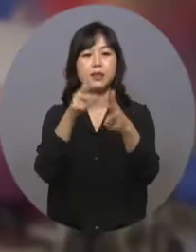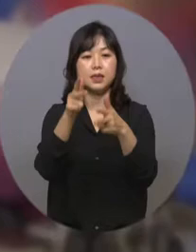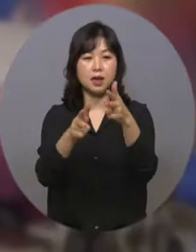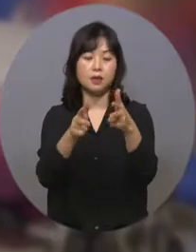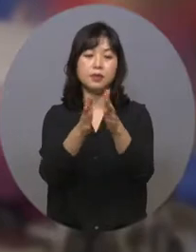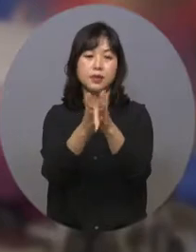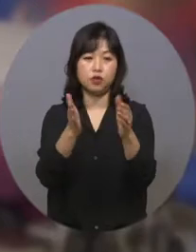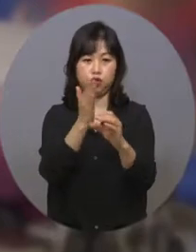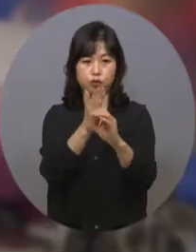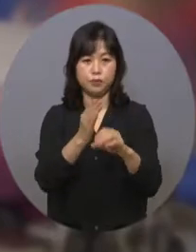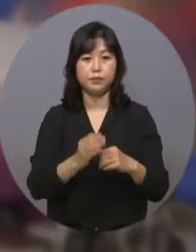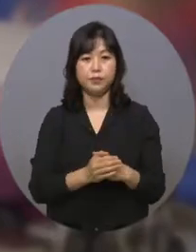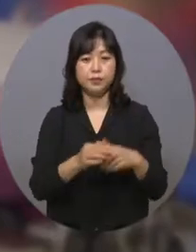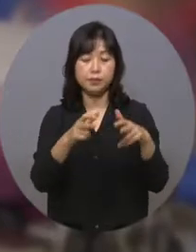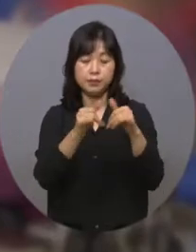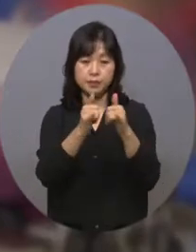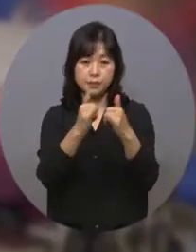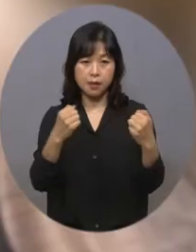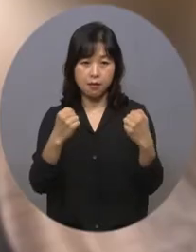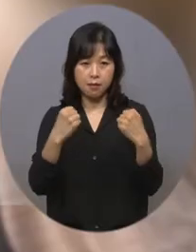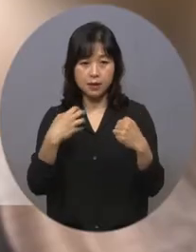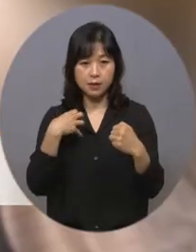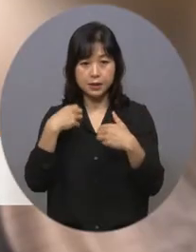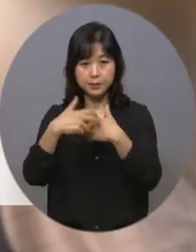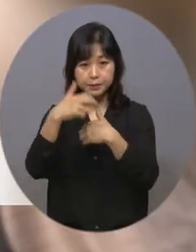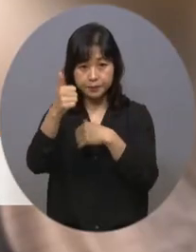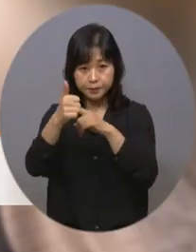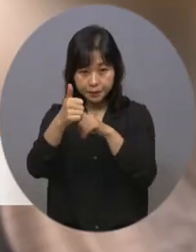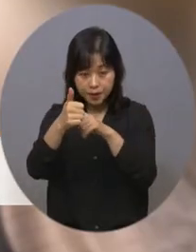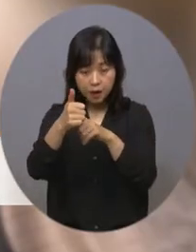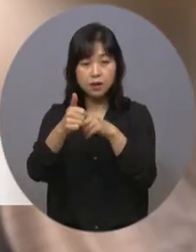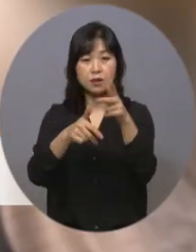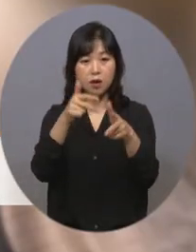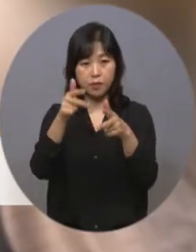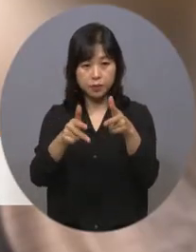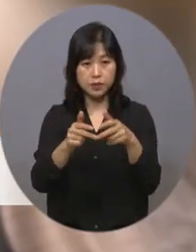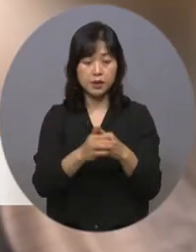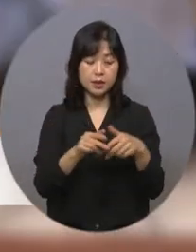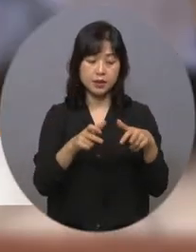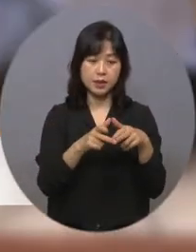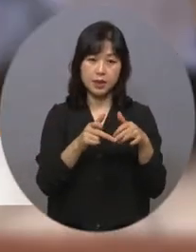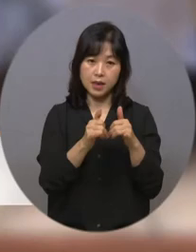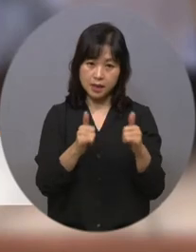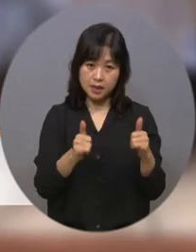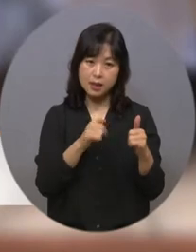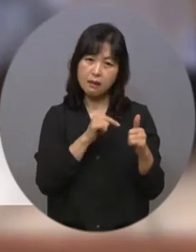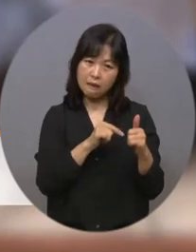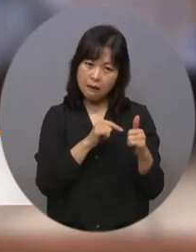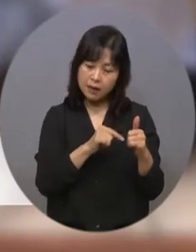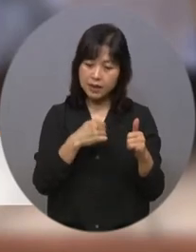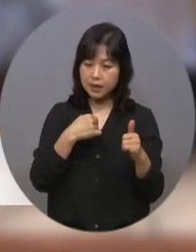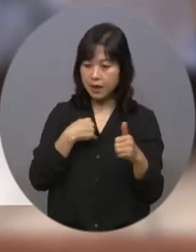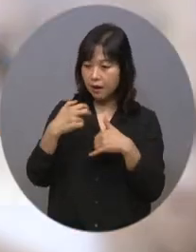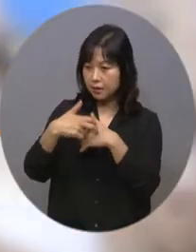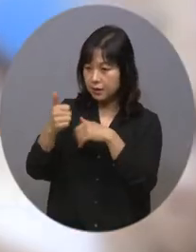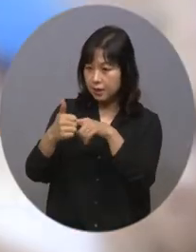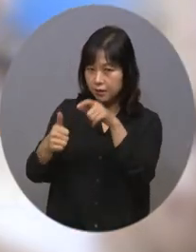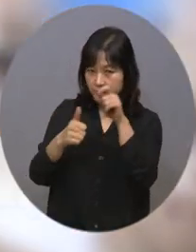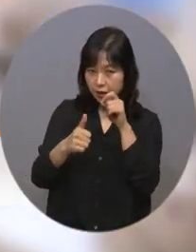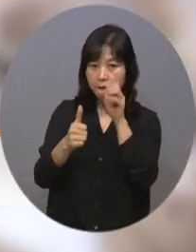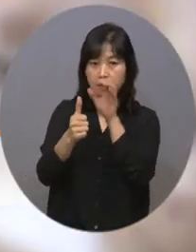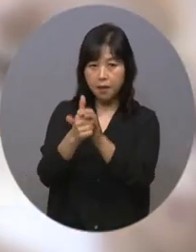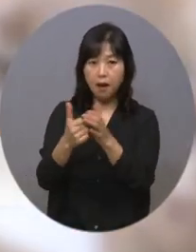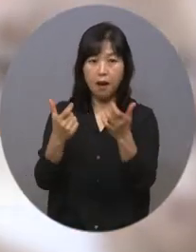장애인 건강 주치 시범사업은 중증 장애인이 자신의 건강주치의 를 직접 선택하고 주치의로부터